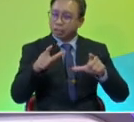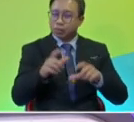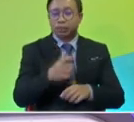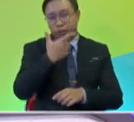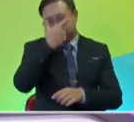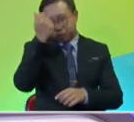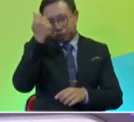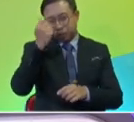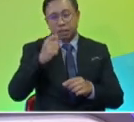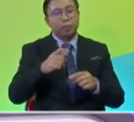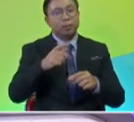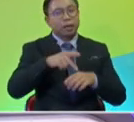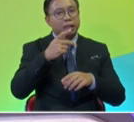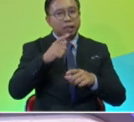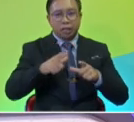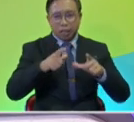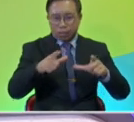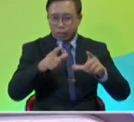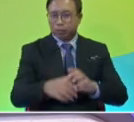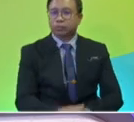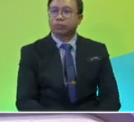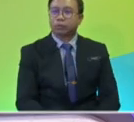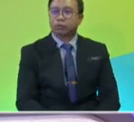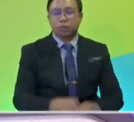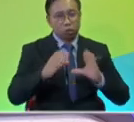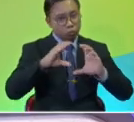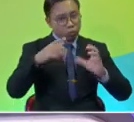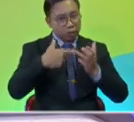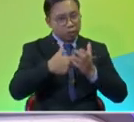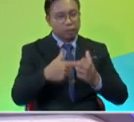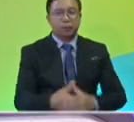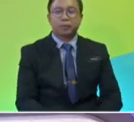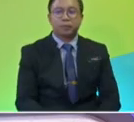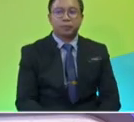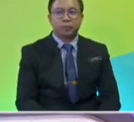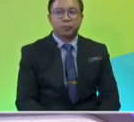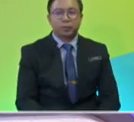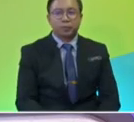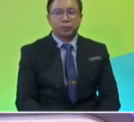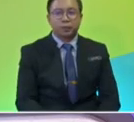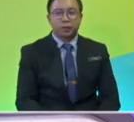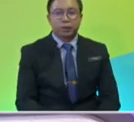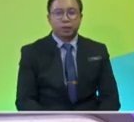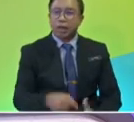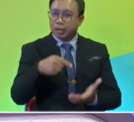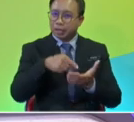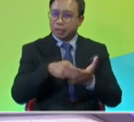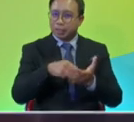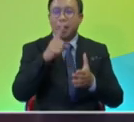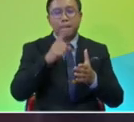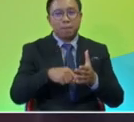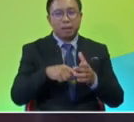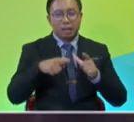tu dinamakan kayu tiktok Sebab Dia berbuat daripada kayu okey kita Cuba lagi jadi inilah apaan